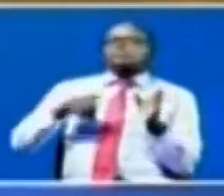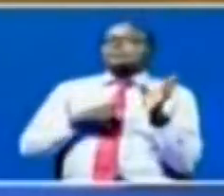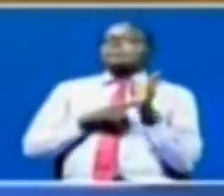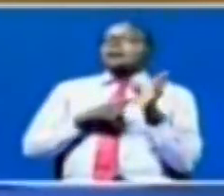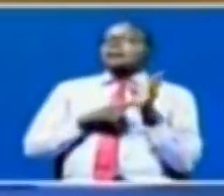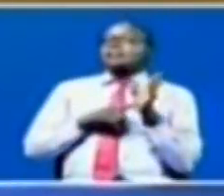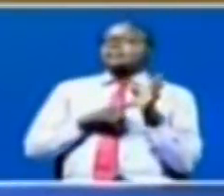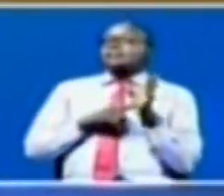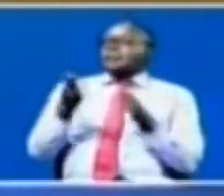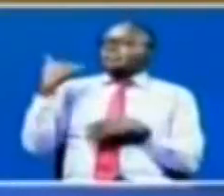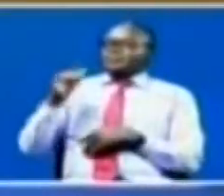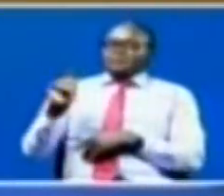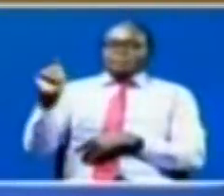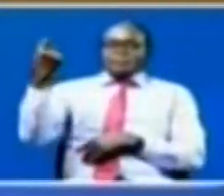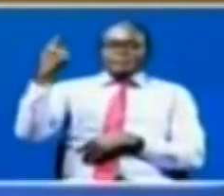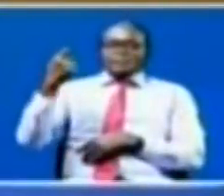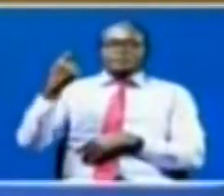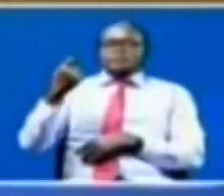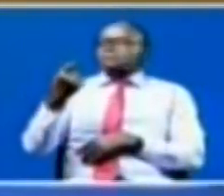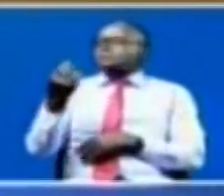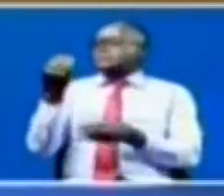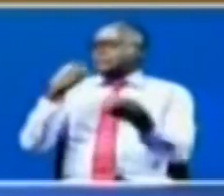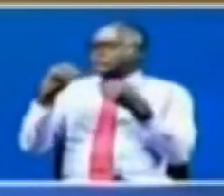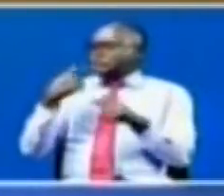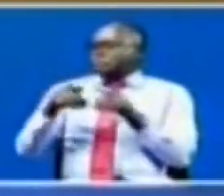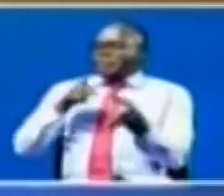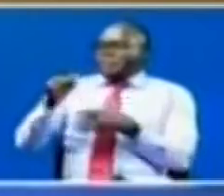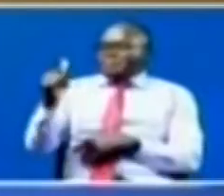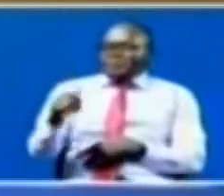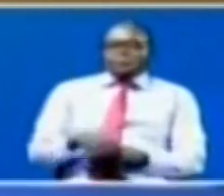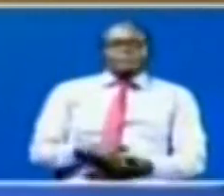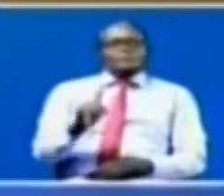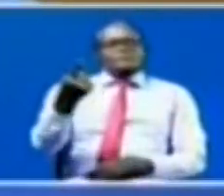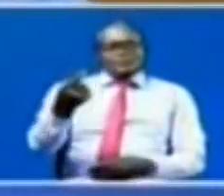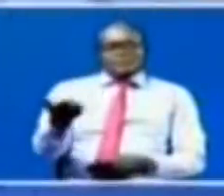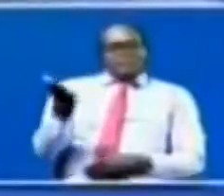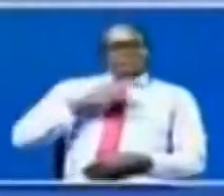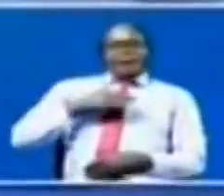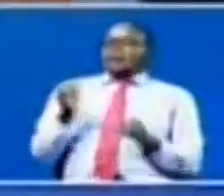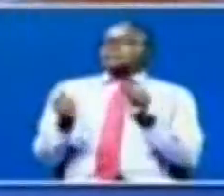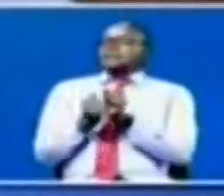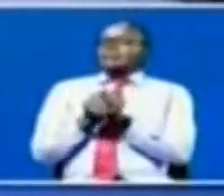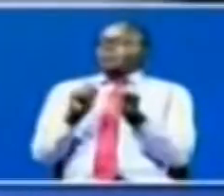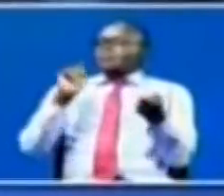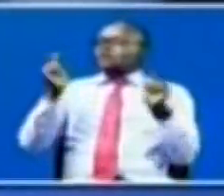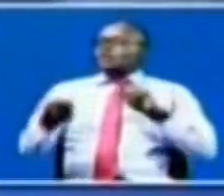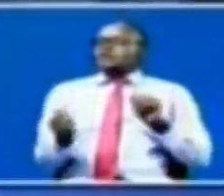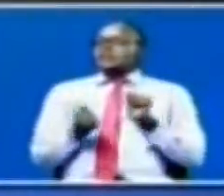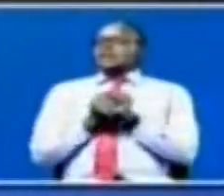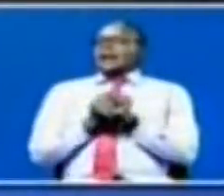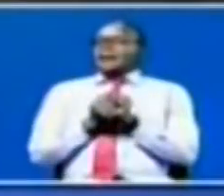zako, rais alifanya. Kwanza nataka sasa unipe ten bob. Change kwanza.